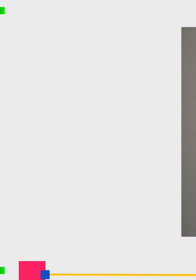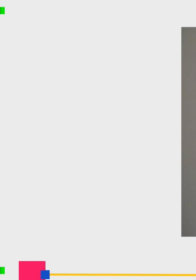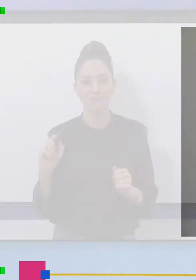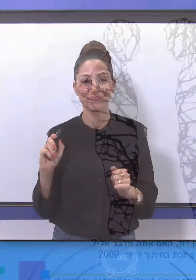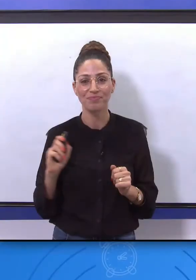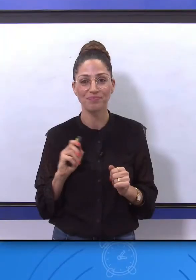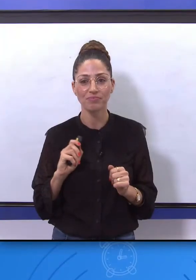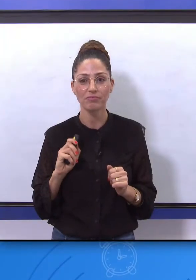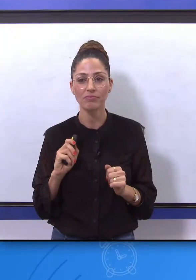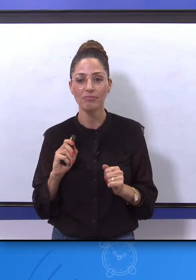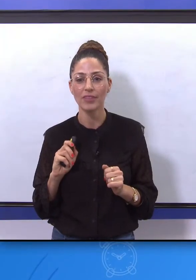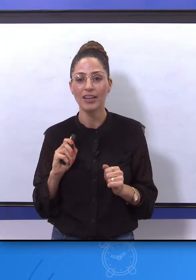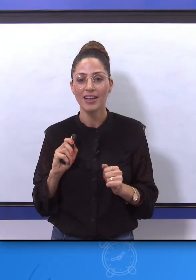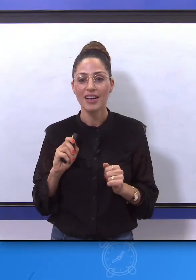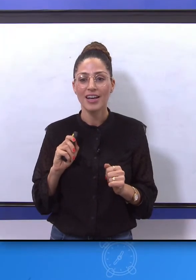המעגל.